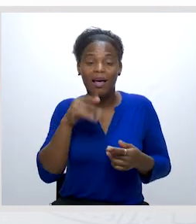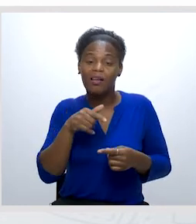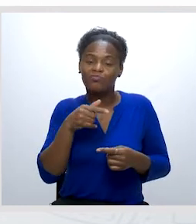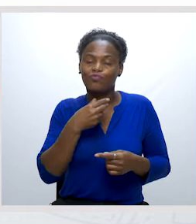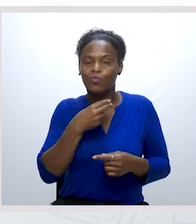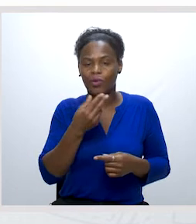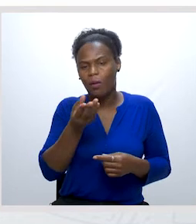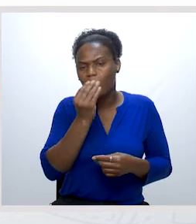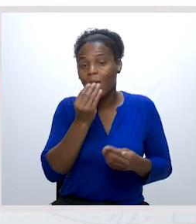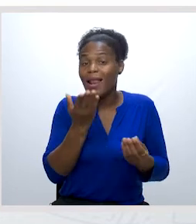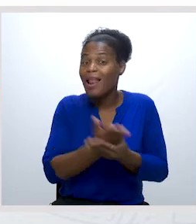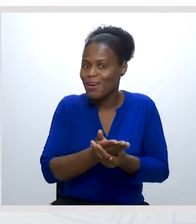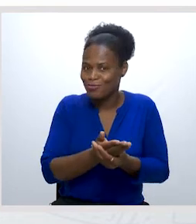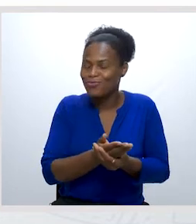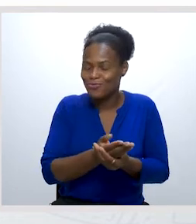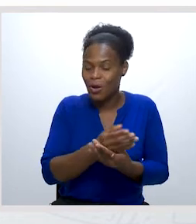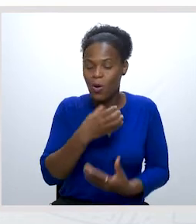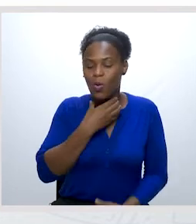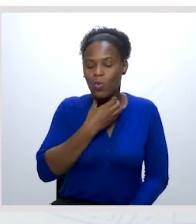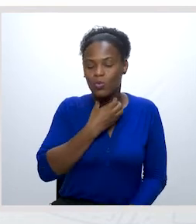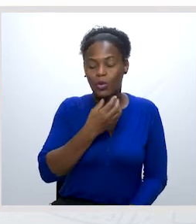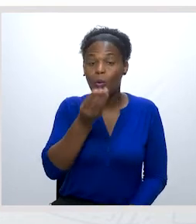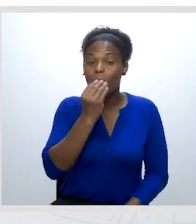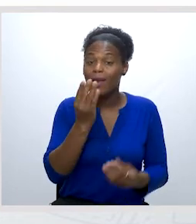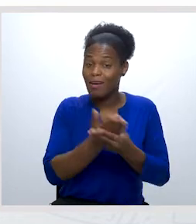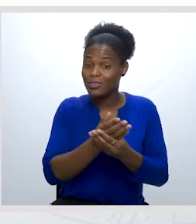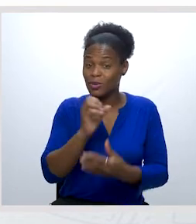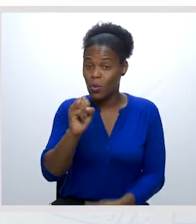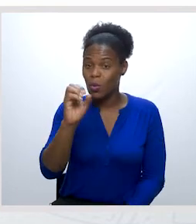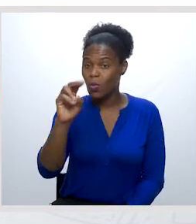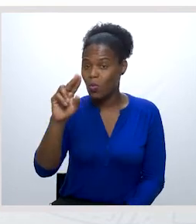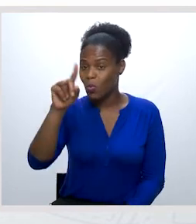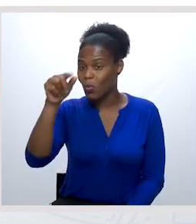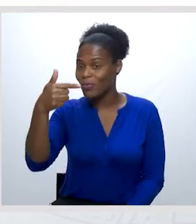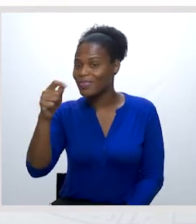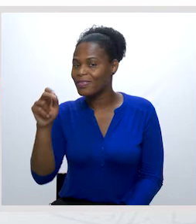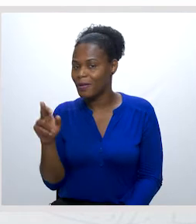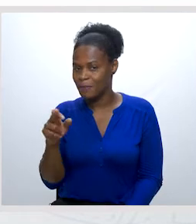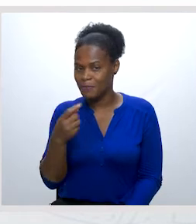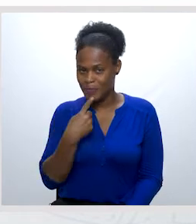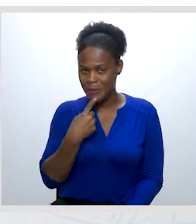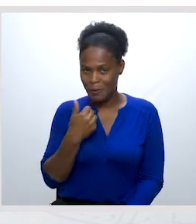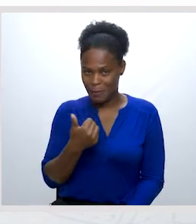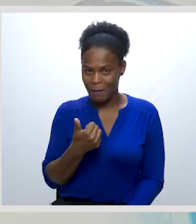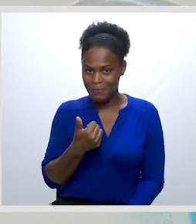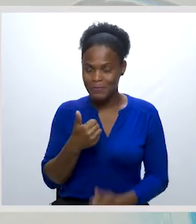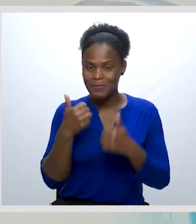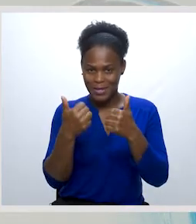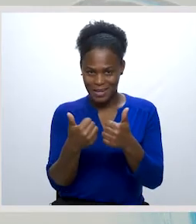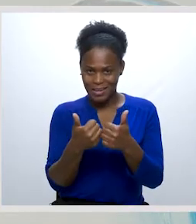Le goûter. Ils prennent le goûter. Tout le monde a bien compris?